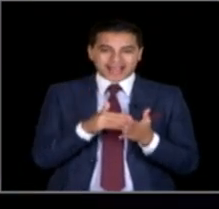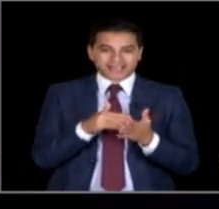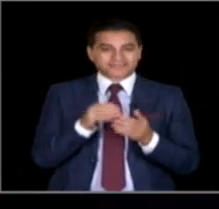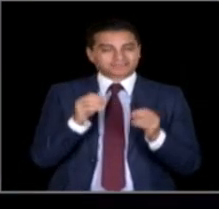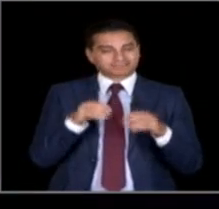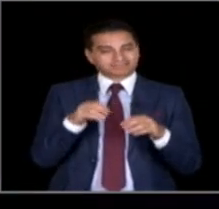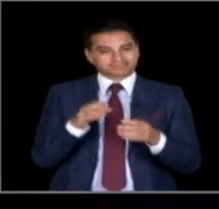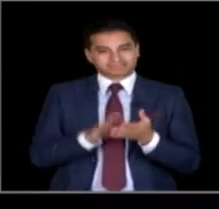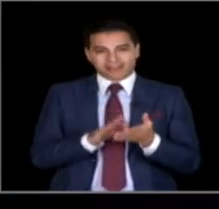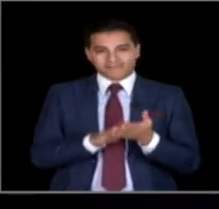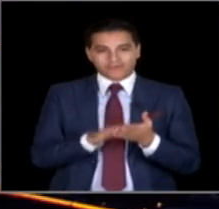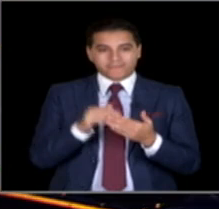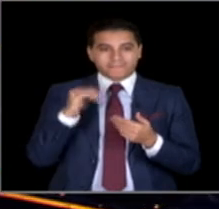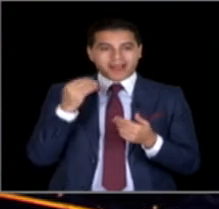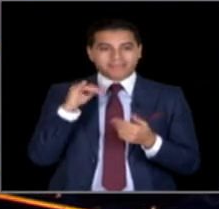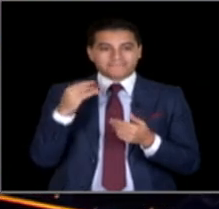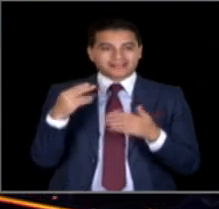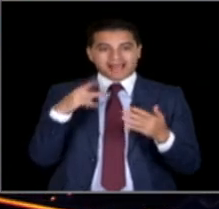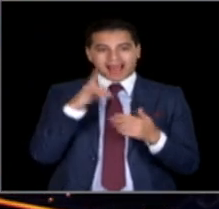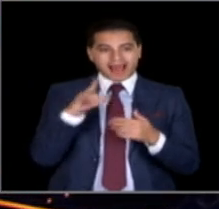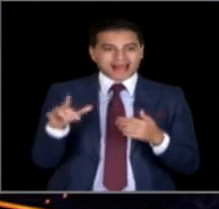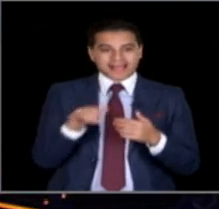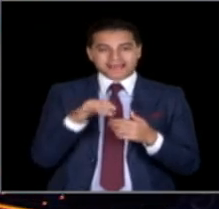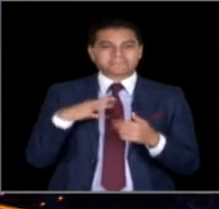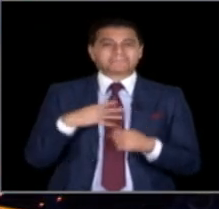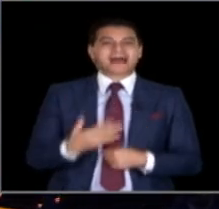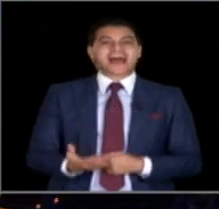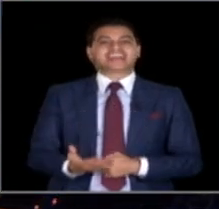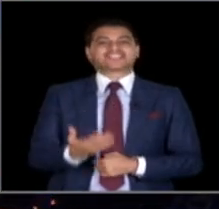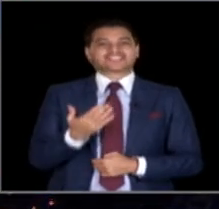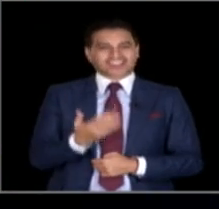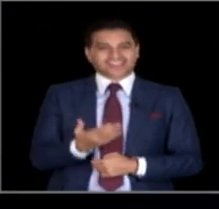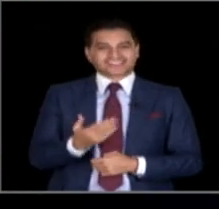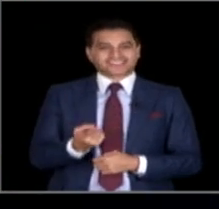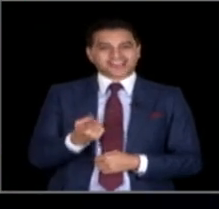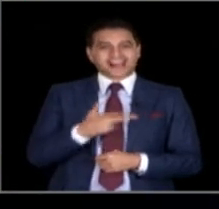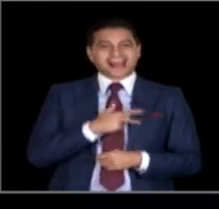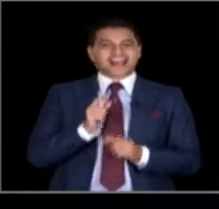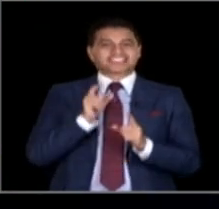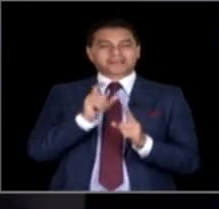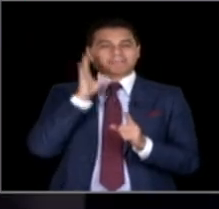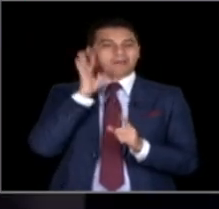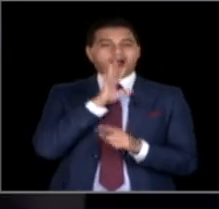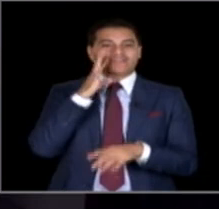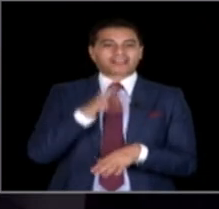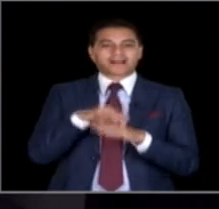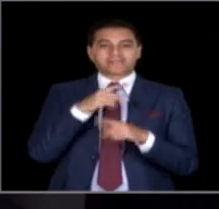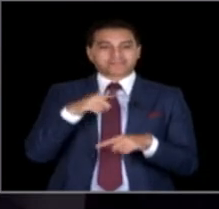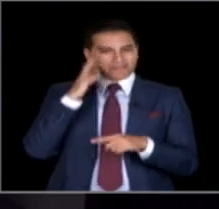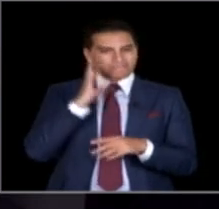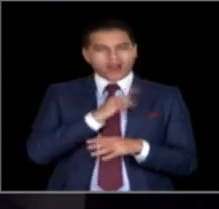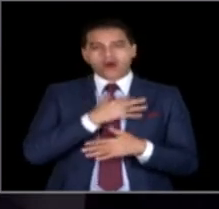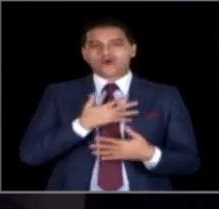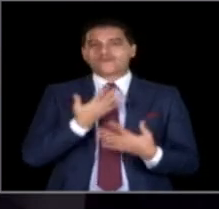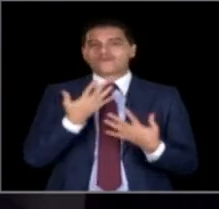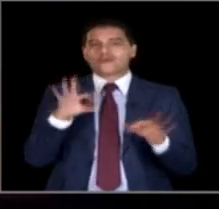عليكي. محمد علي، محمد علي باشا، اللقب ده عمل معاك إيه؟ اللقب ده شهرني